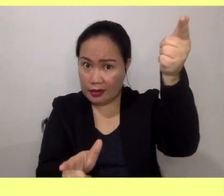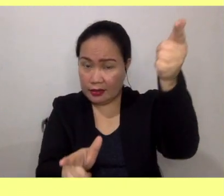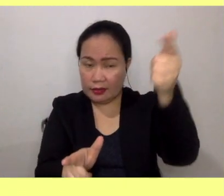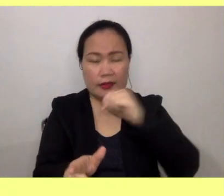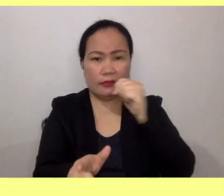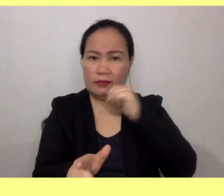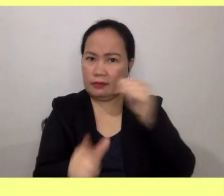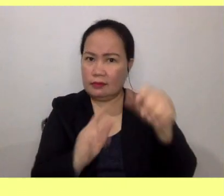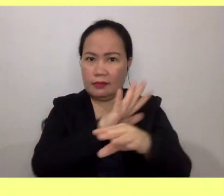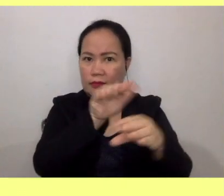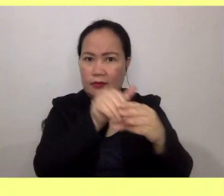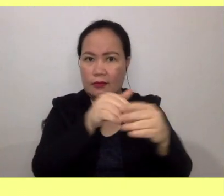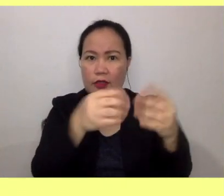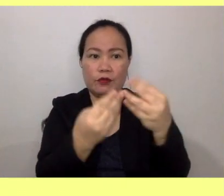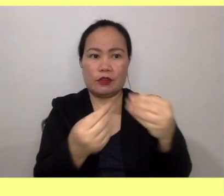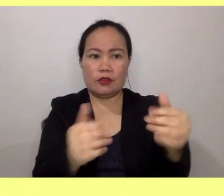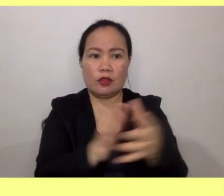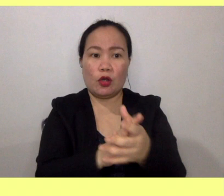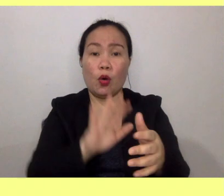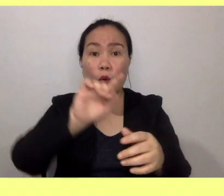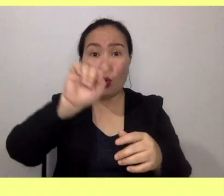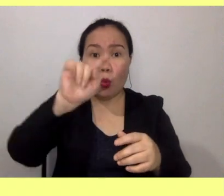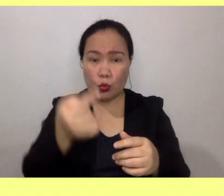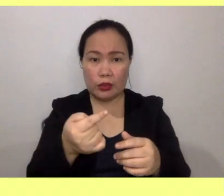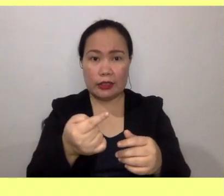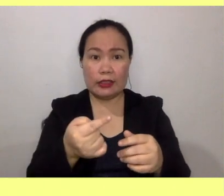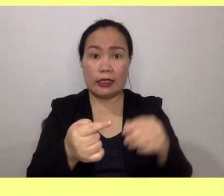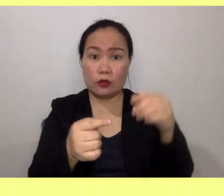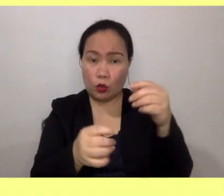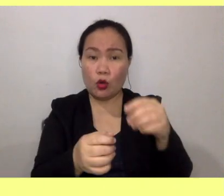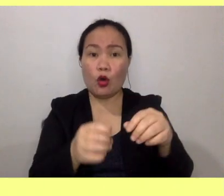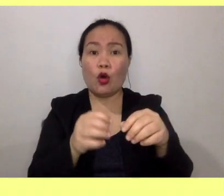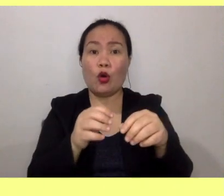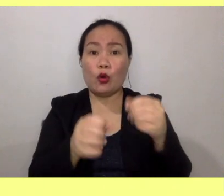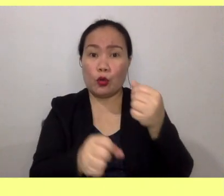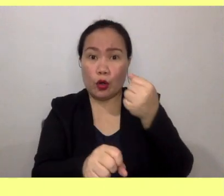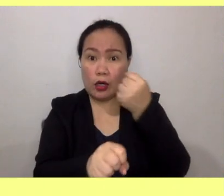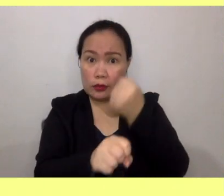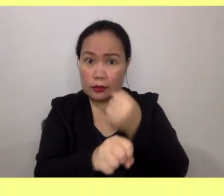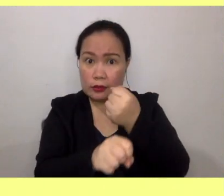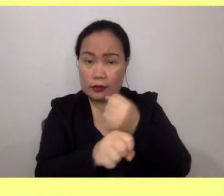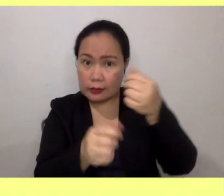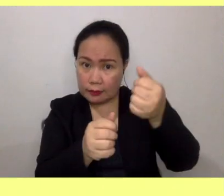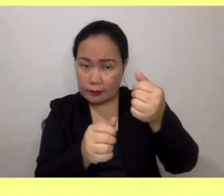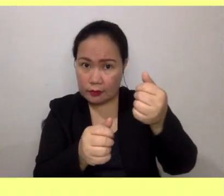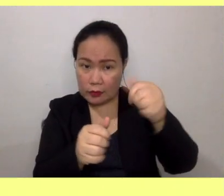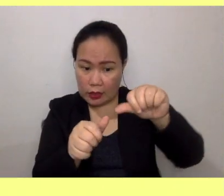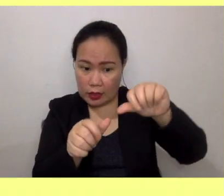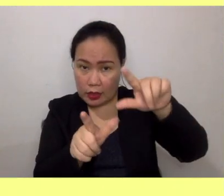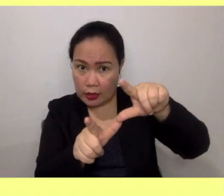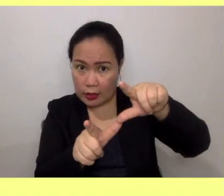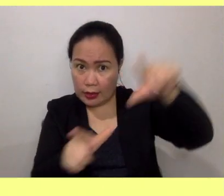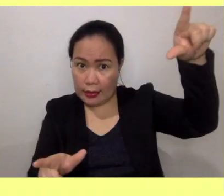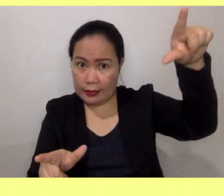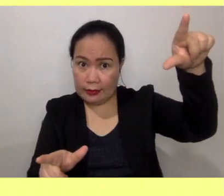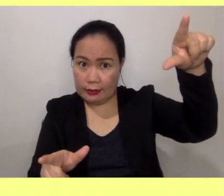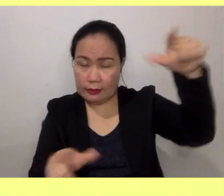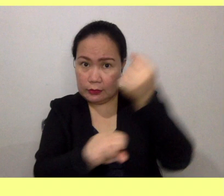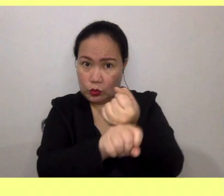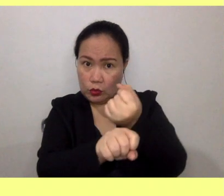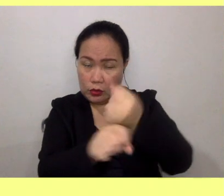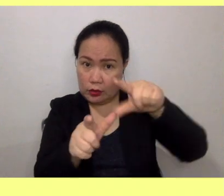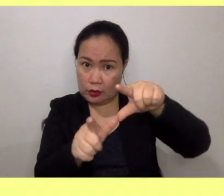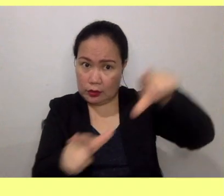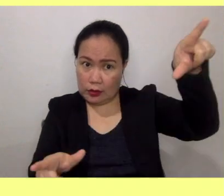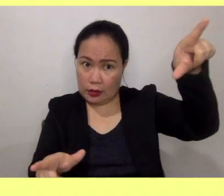ng line na to. Okay? So, ito lang po na shaded region. Okay? So, ito yung tinatawag nating boundary line. If